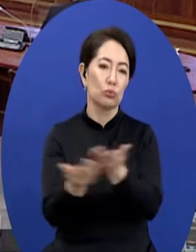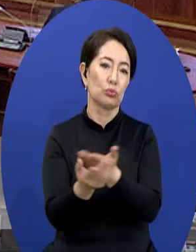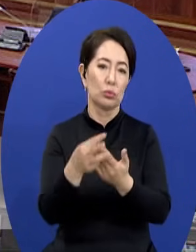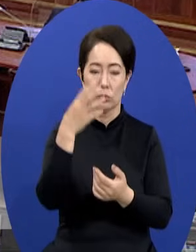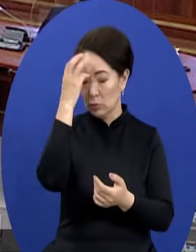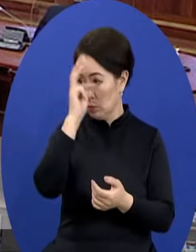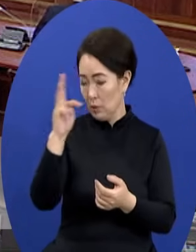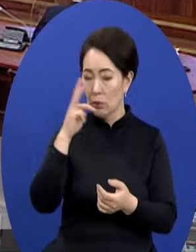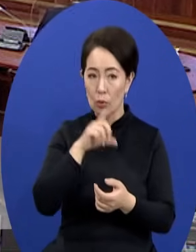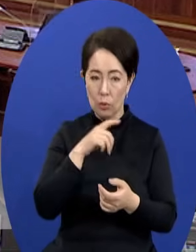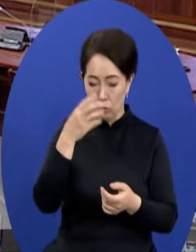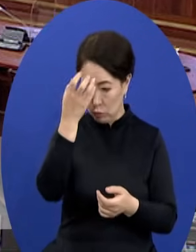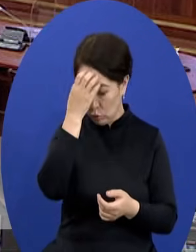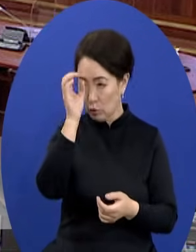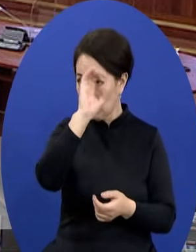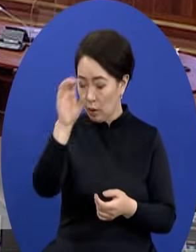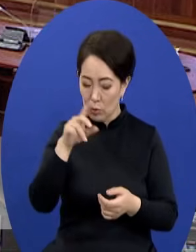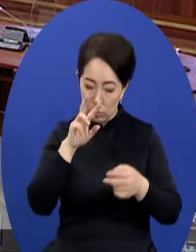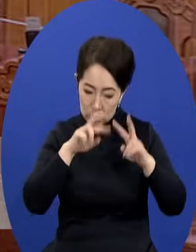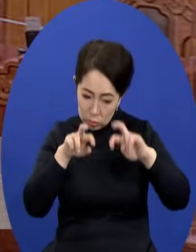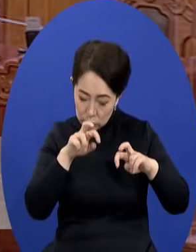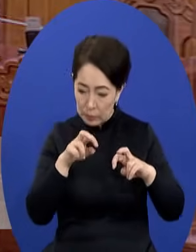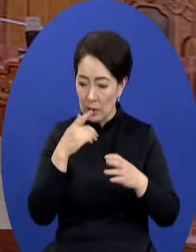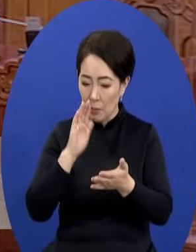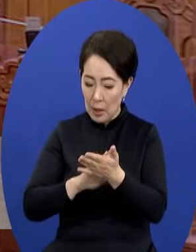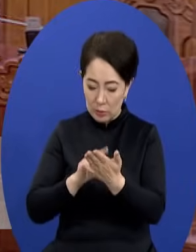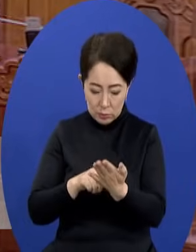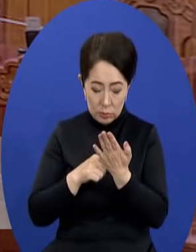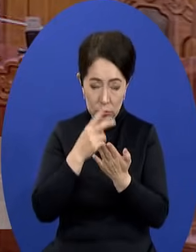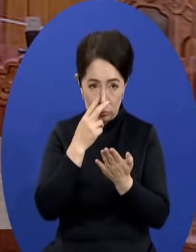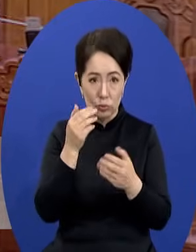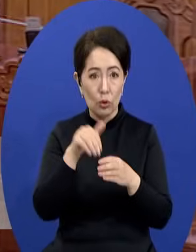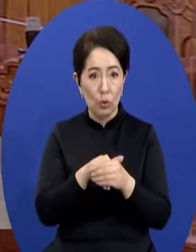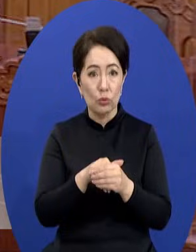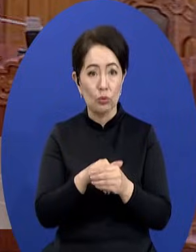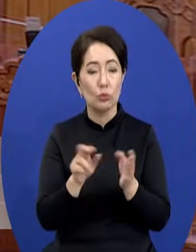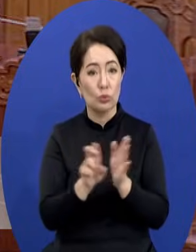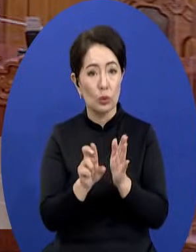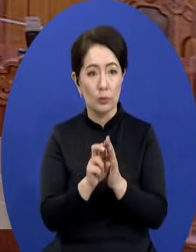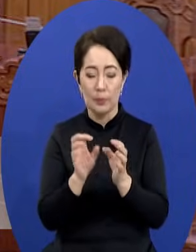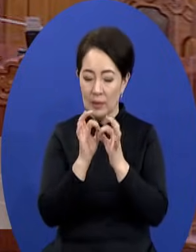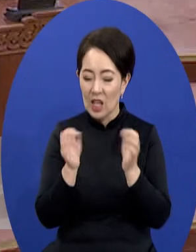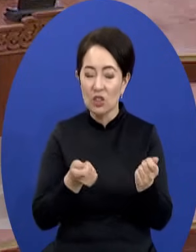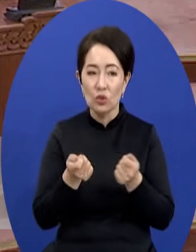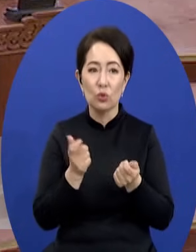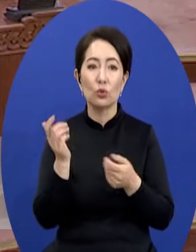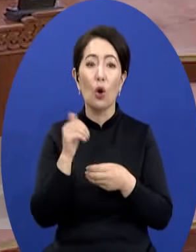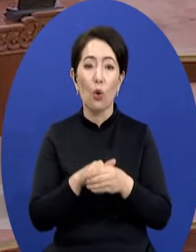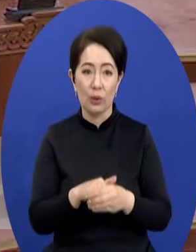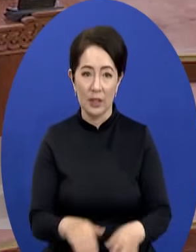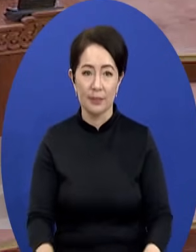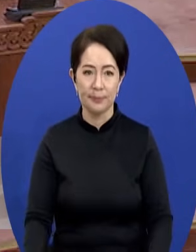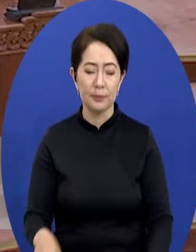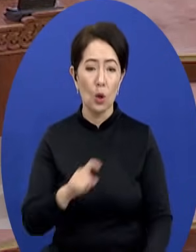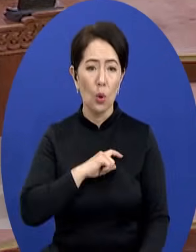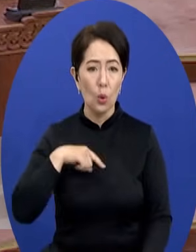байгууллага шүүх, хэрэг маргаан хянан шийдвэрлэхэд нотлох баримтаар үнэлэх болцоог бүрдүүлэхэд нарийн зохицуулалт тусах юм байна.